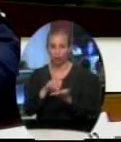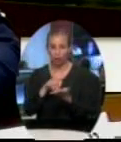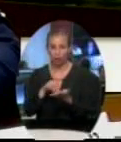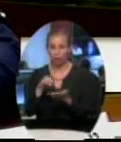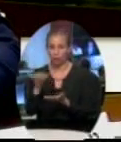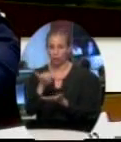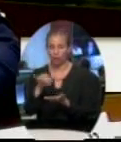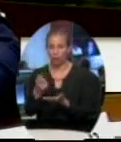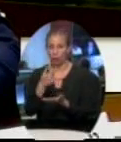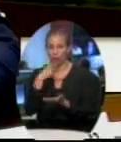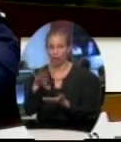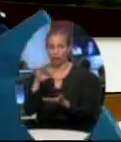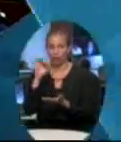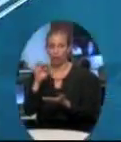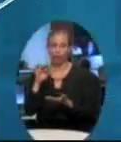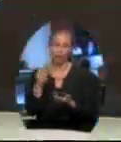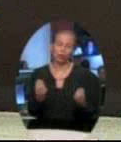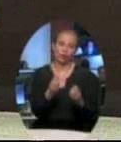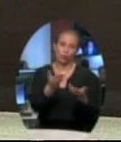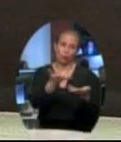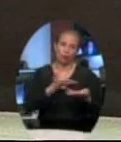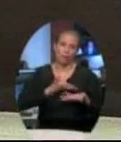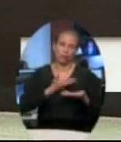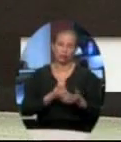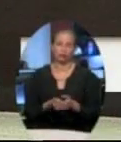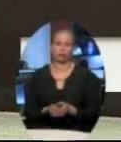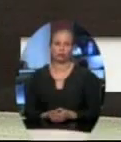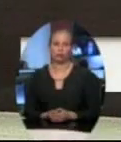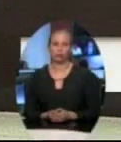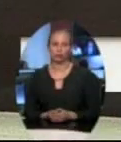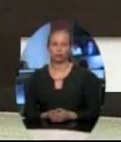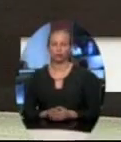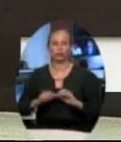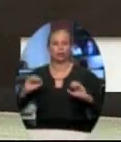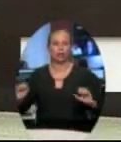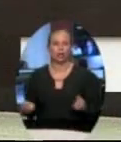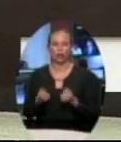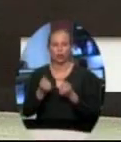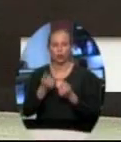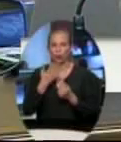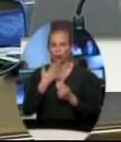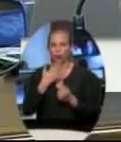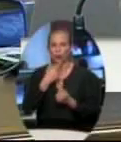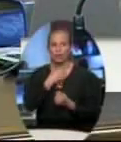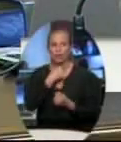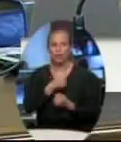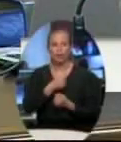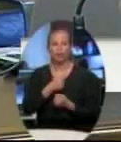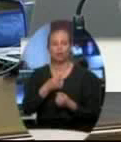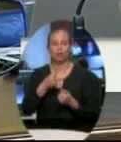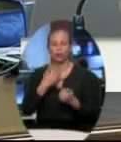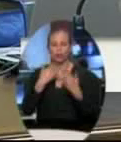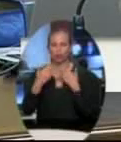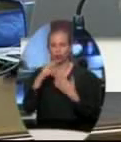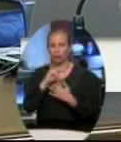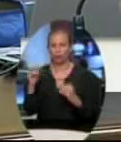הוא ייתן, לטובות ההנאה שהוא יקבל. השדולה לחיזוק וקידום ישראלים יוצאי אתיופיה בישראל קיימה ישיבה בנושא